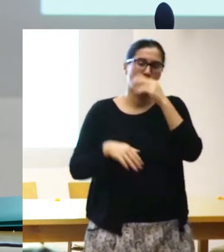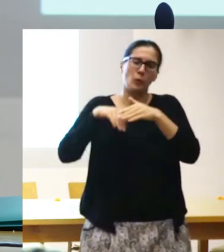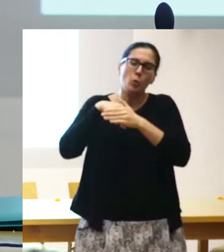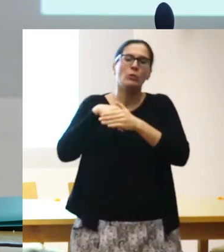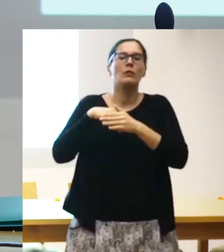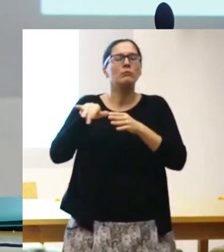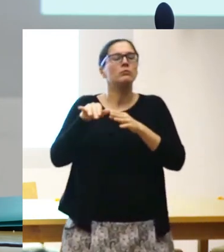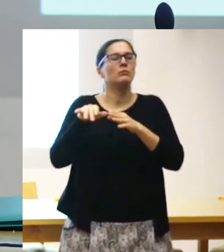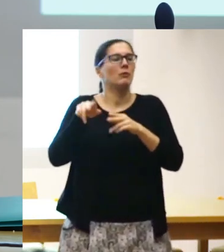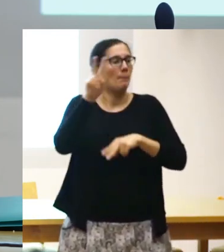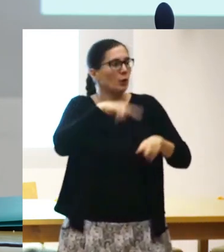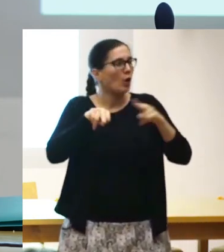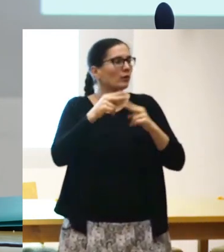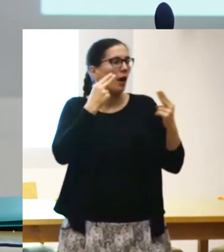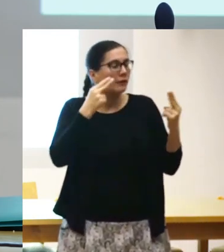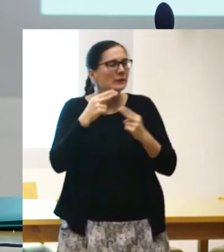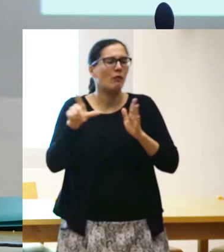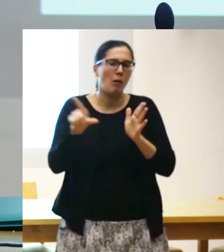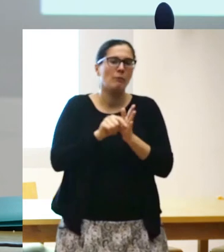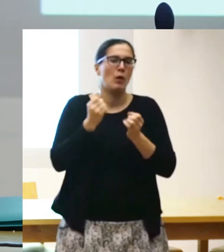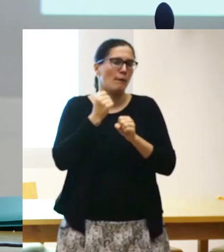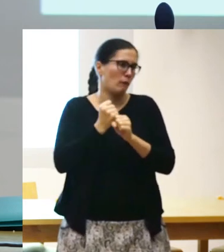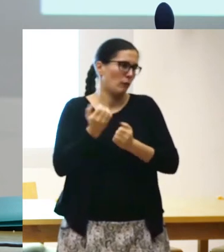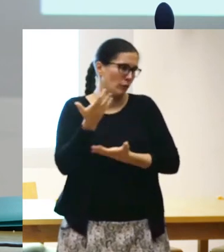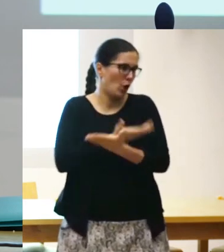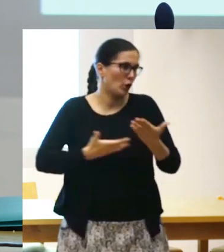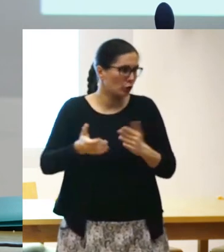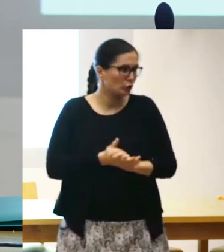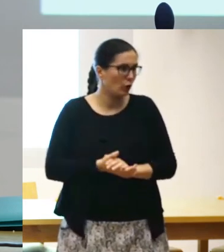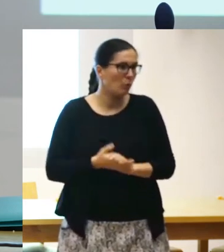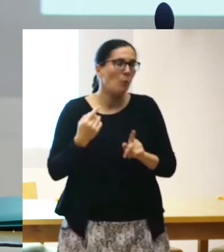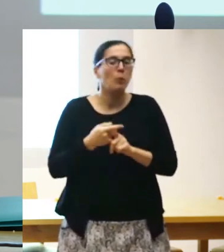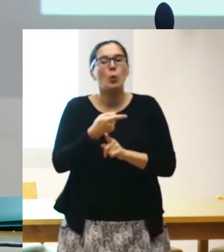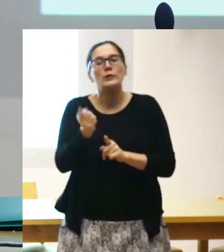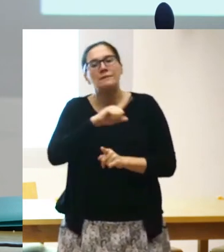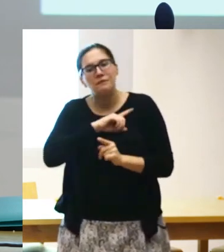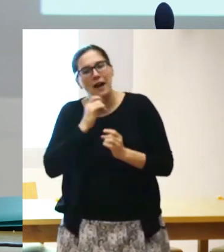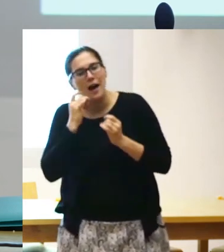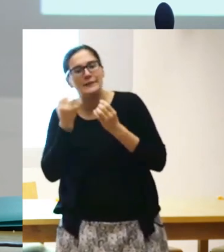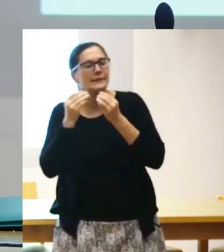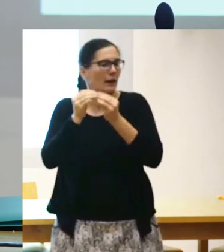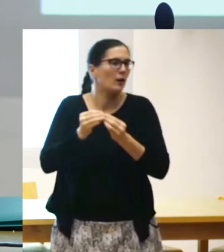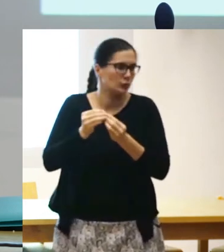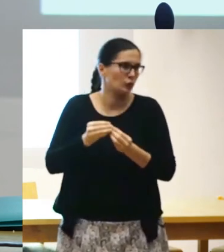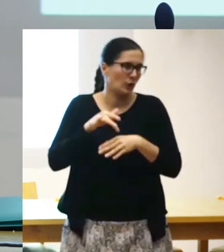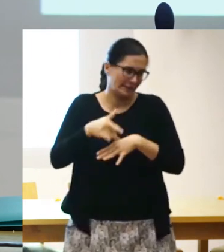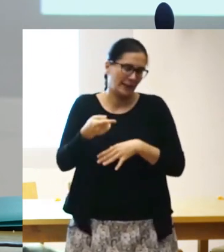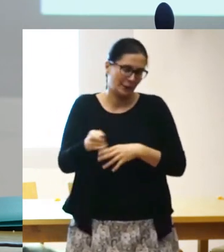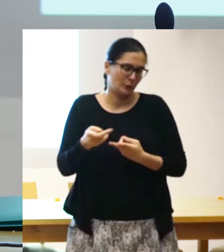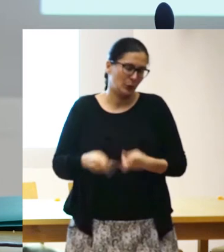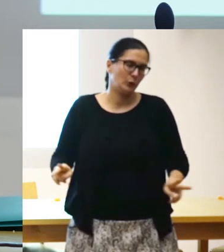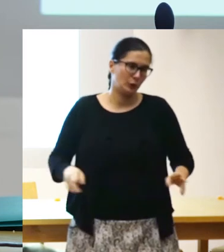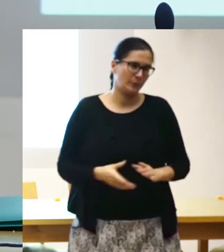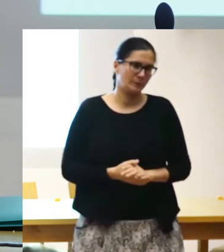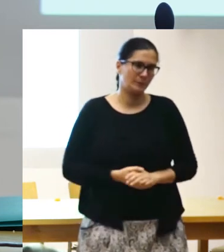komentované prohlídky s nějakým workshopem a snahou o vyvolání vlastní tvořivosti tady v téhle té věkové